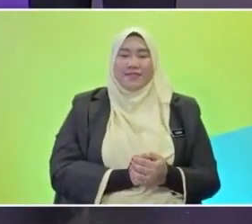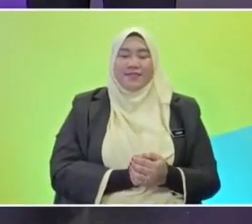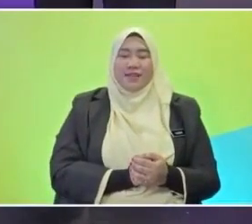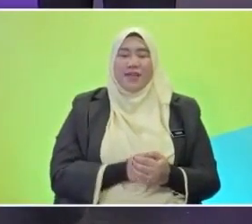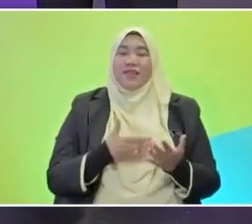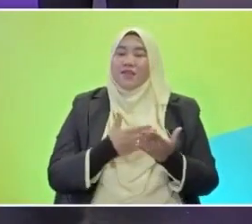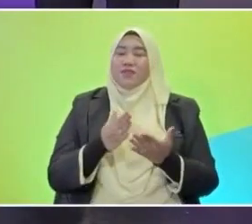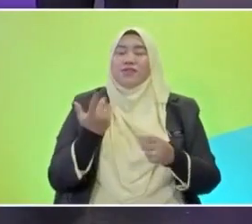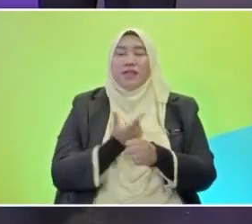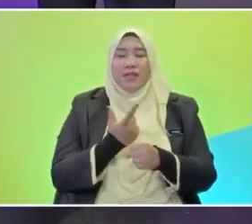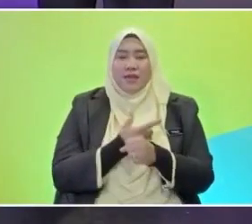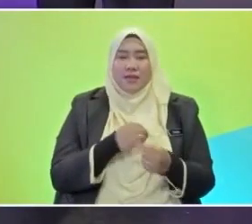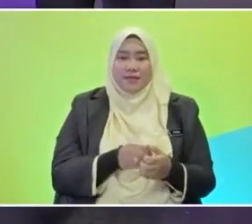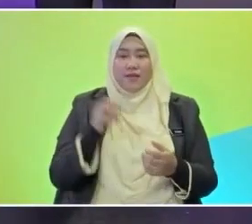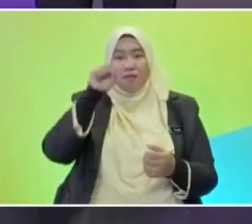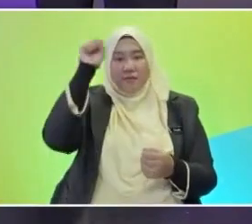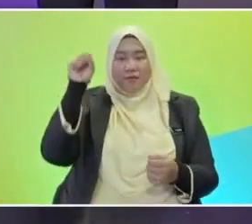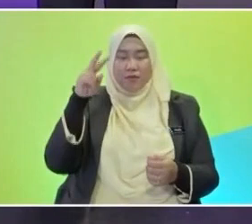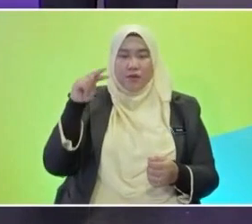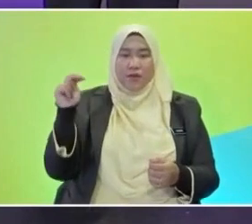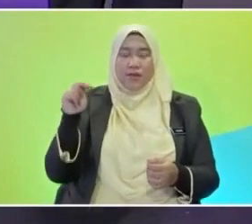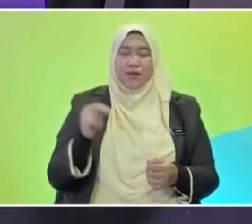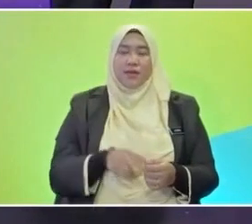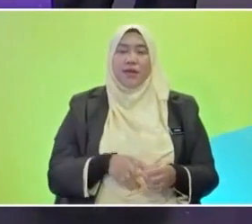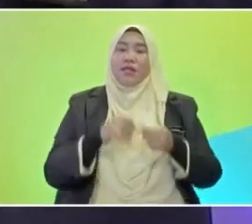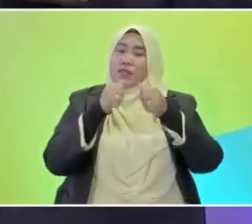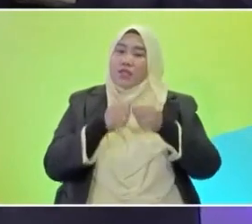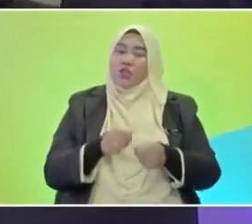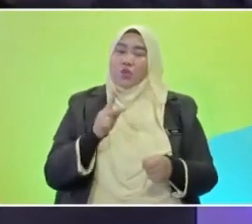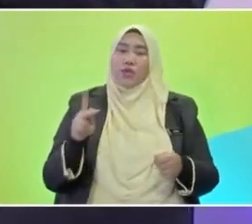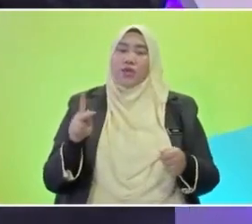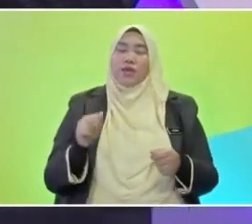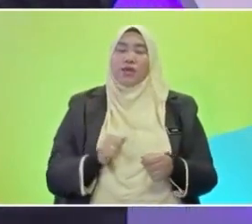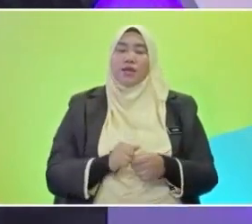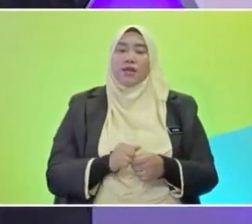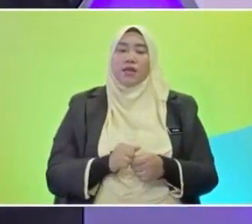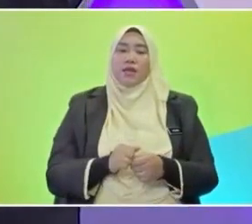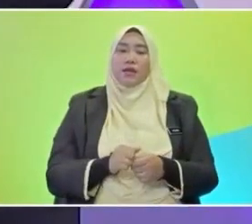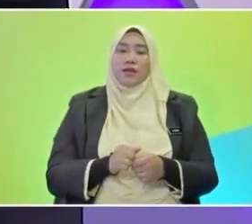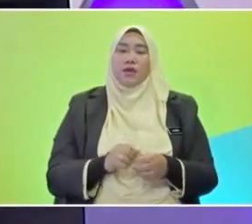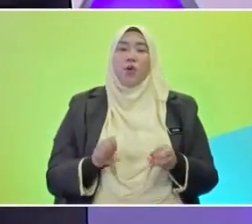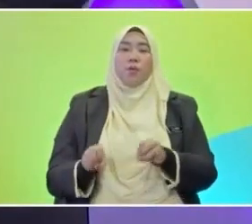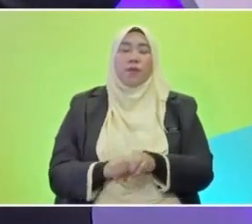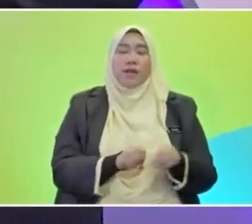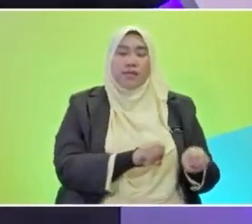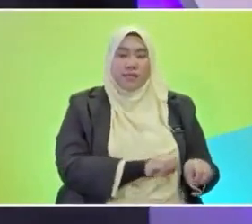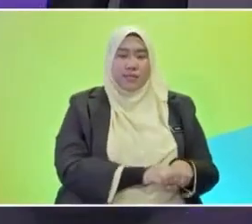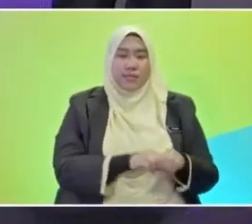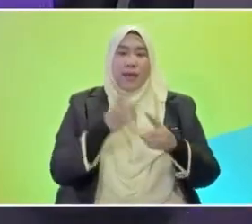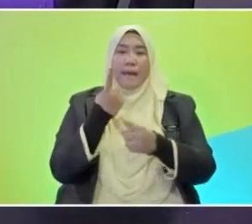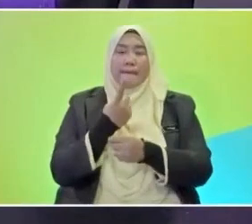soal yang ini kita akan bagi soal dan itu nak Tentukan operasi kita bukan anak tentukan jawaban lagi